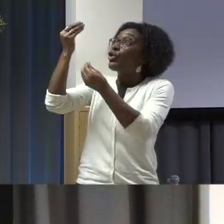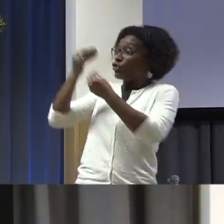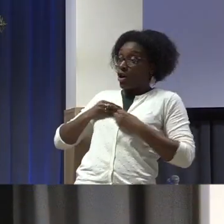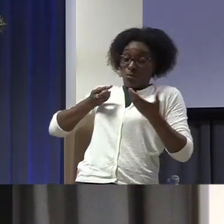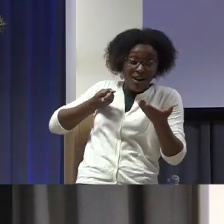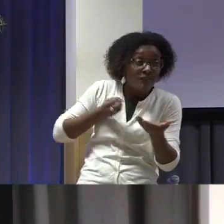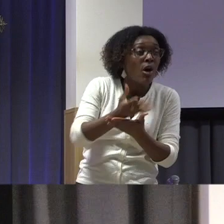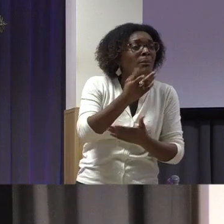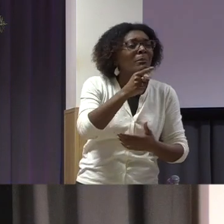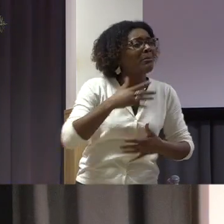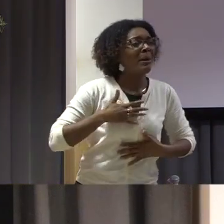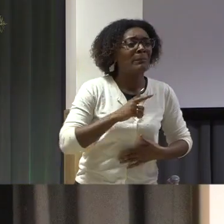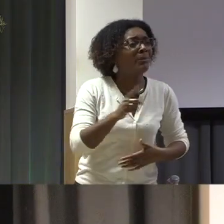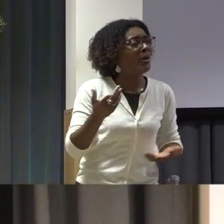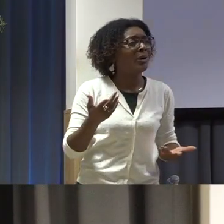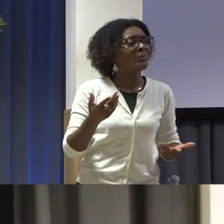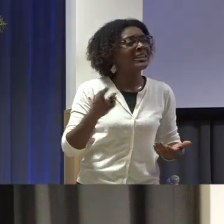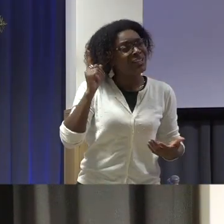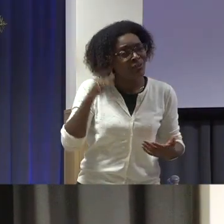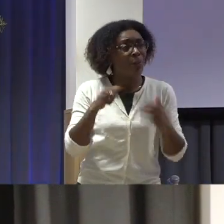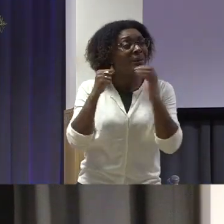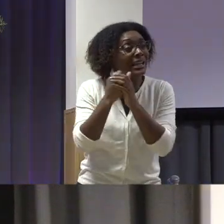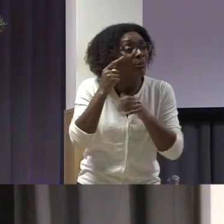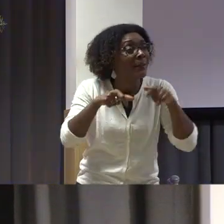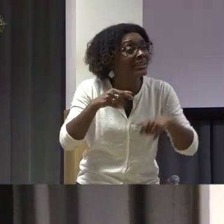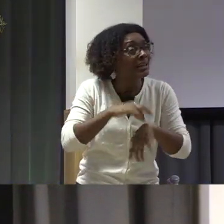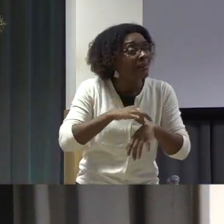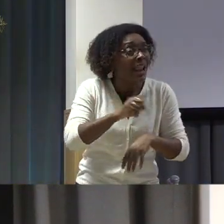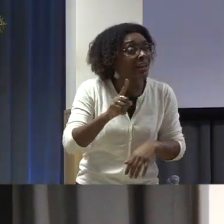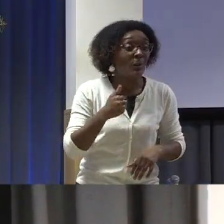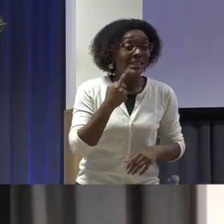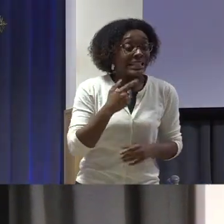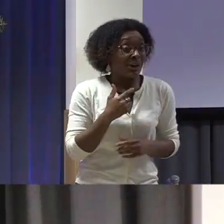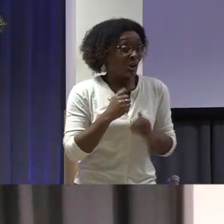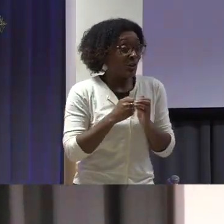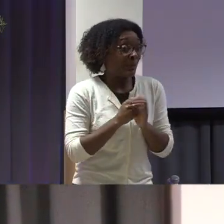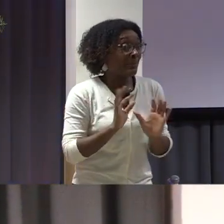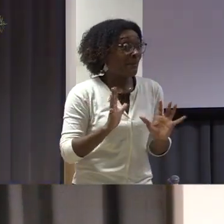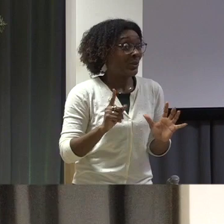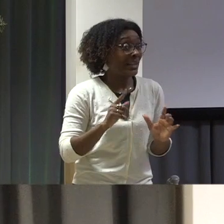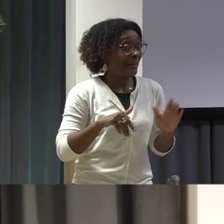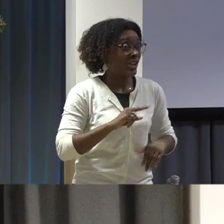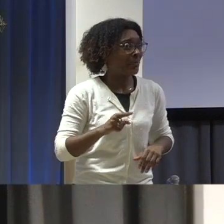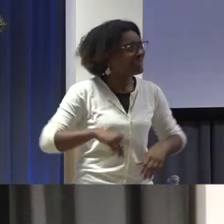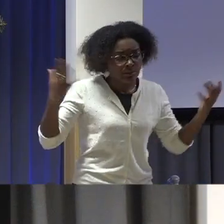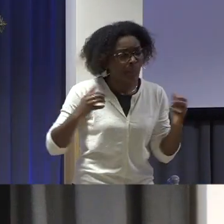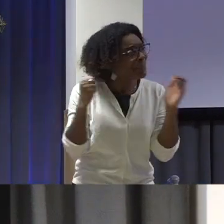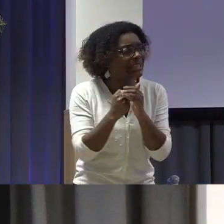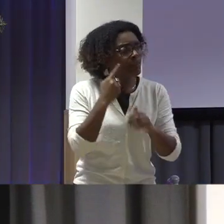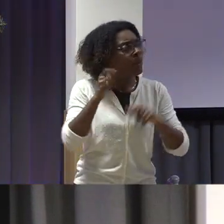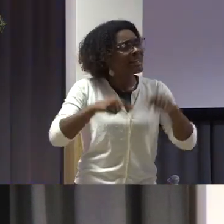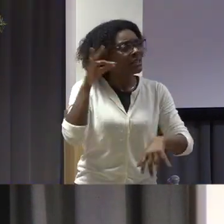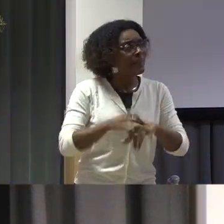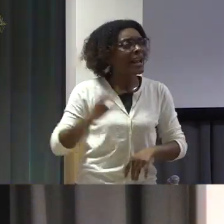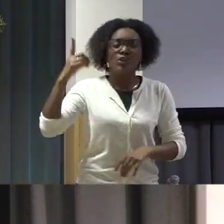ayez pas peur apprenez à prier pour les malades apprenait à prier pour les cas c'est là que dieu va vous étonner